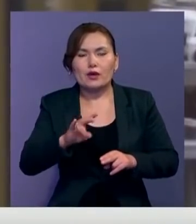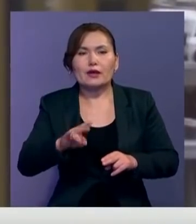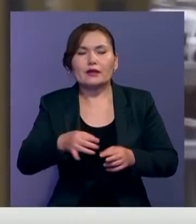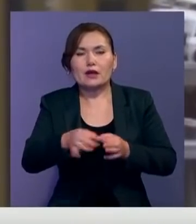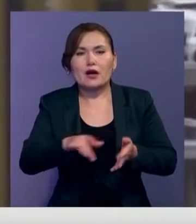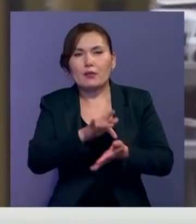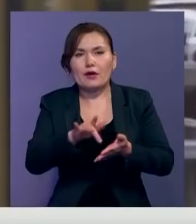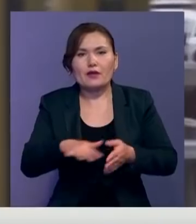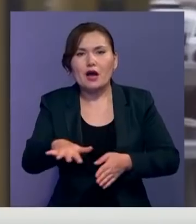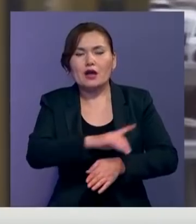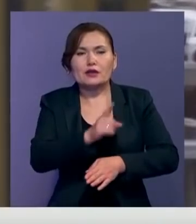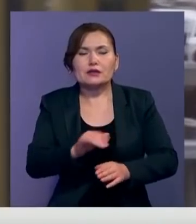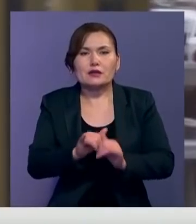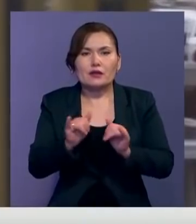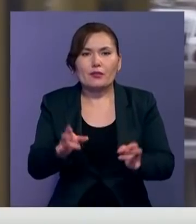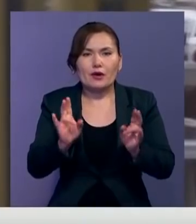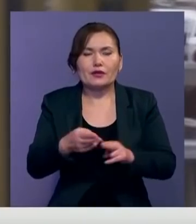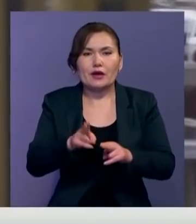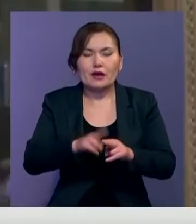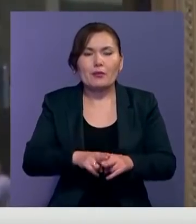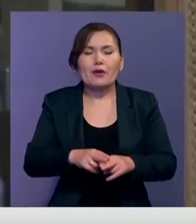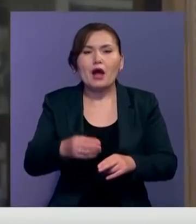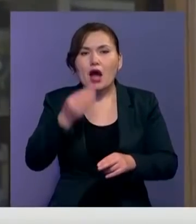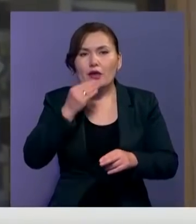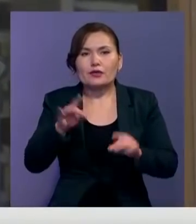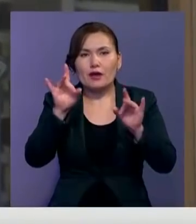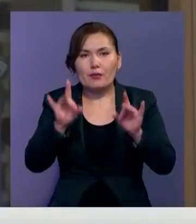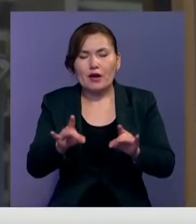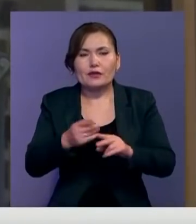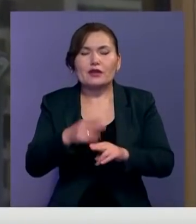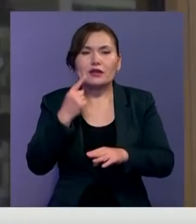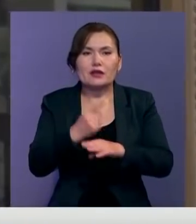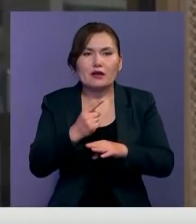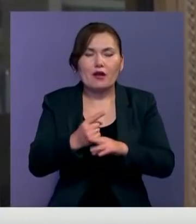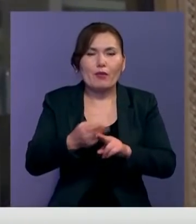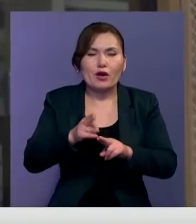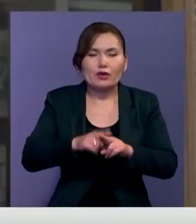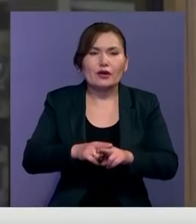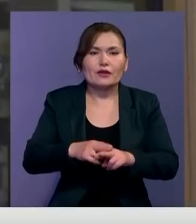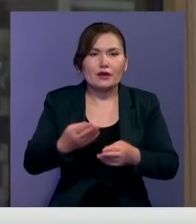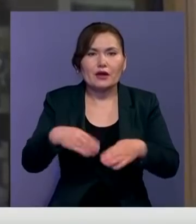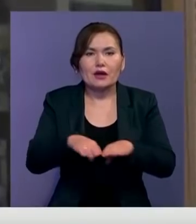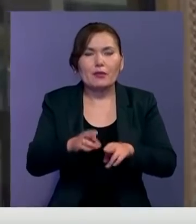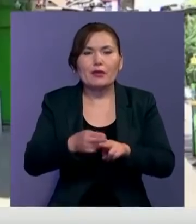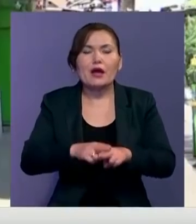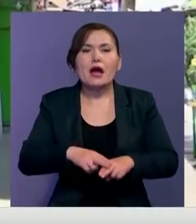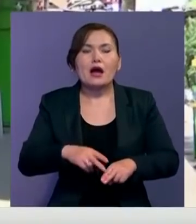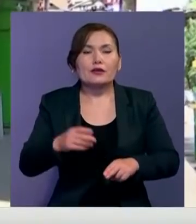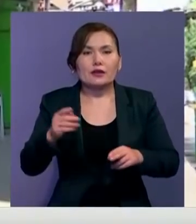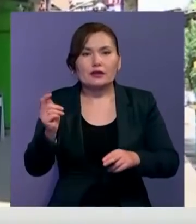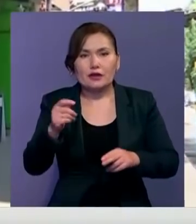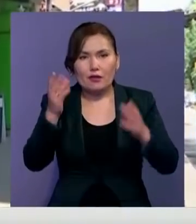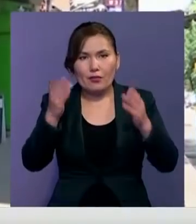аудандарында жағдай ушығып барады. Білім және тамақтану орындарының қайта ашылуы коронавирустың таралуына әсер етті. Алдағы сейсенбіден бастап